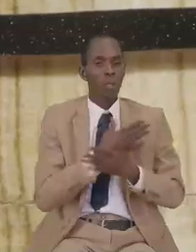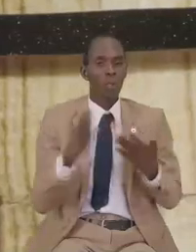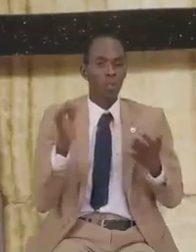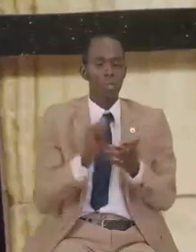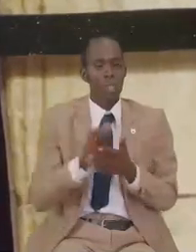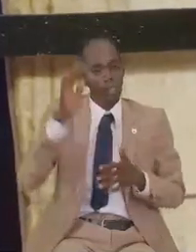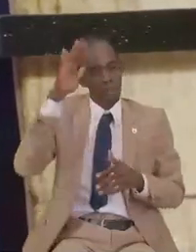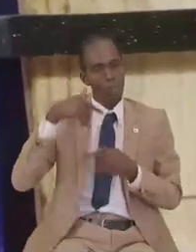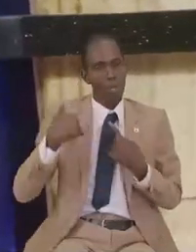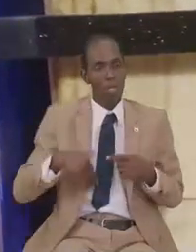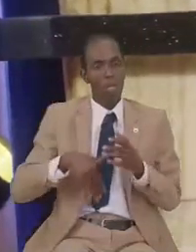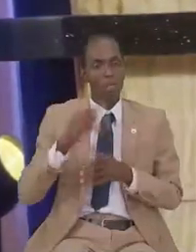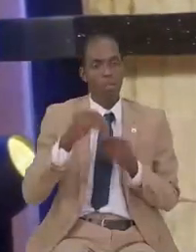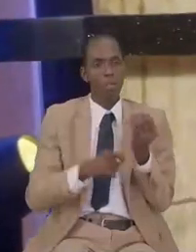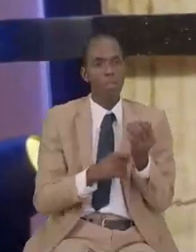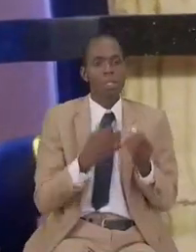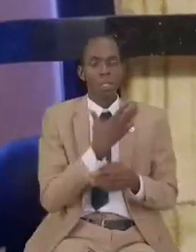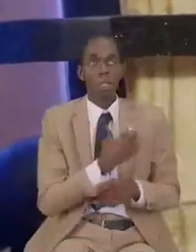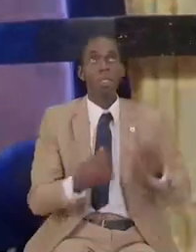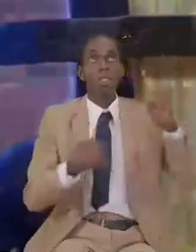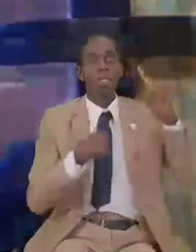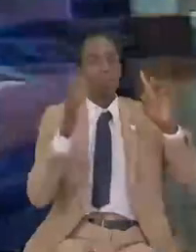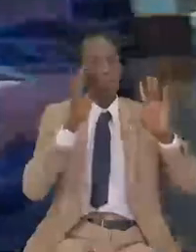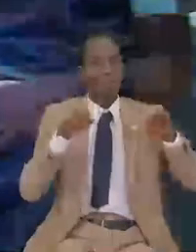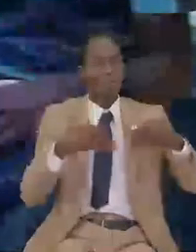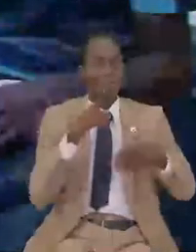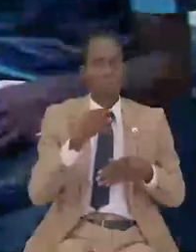vous un esprit nouveau.